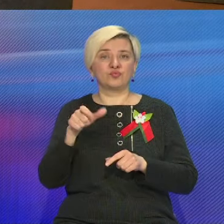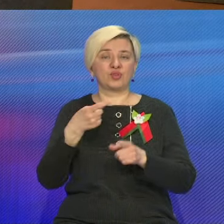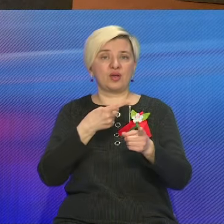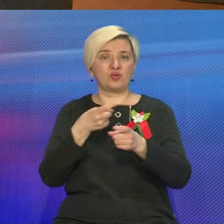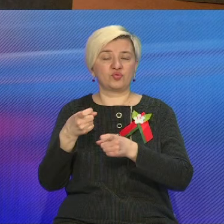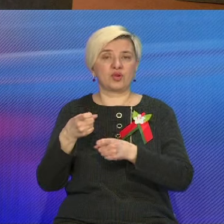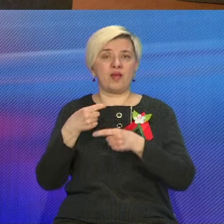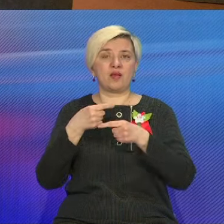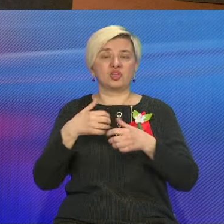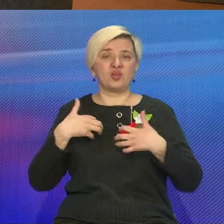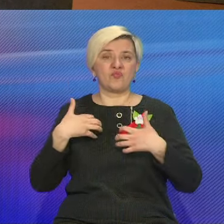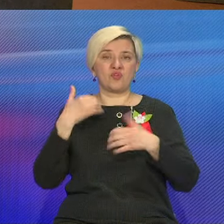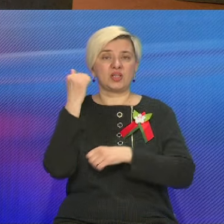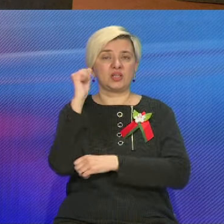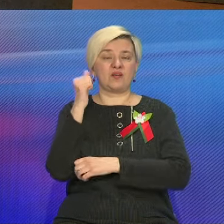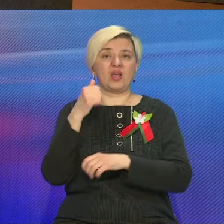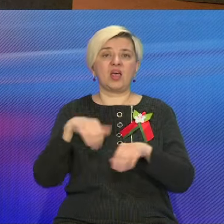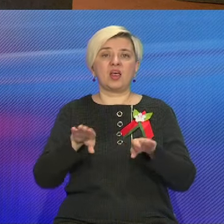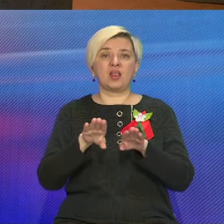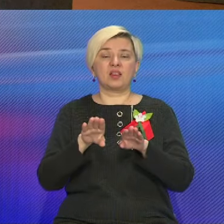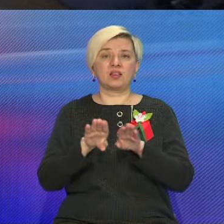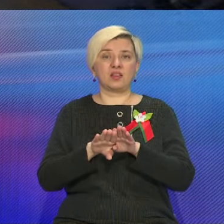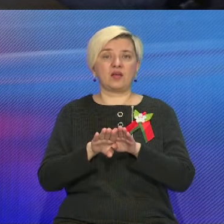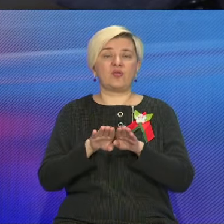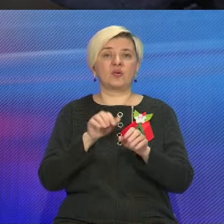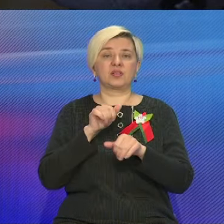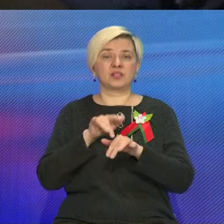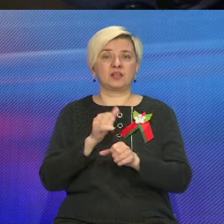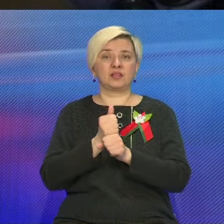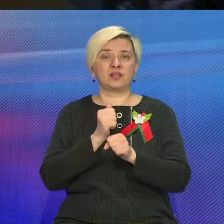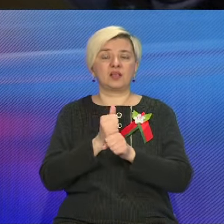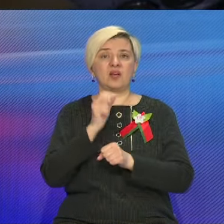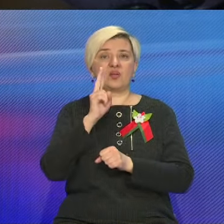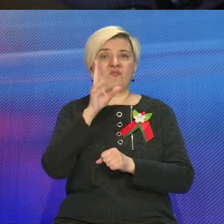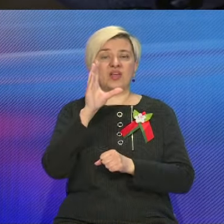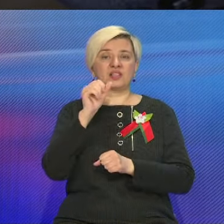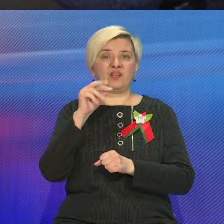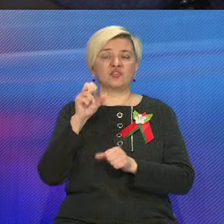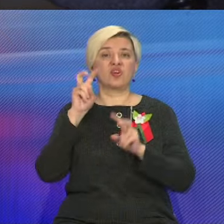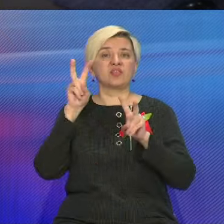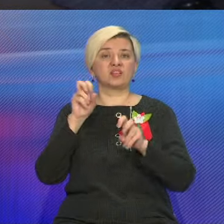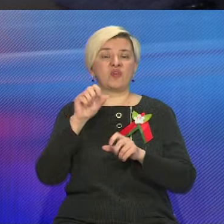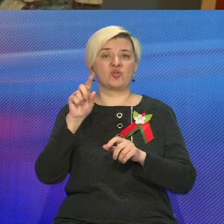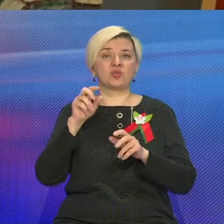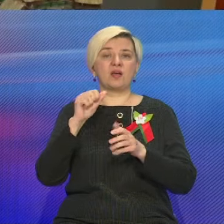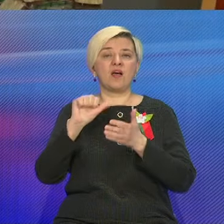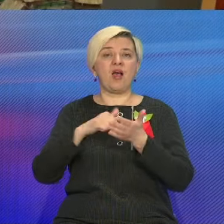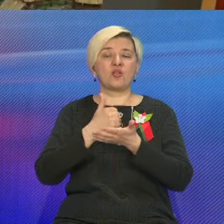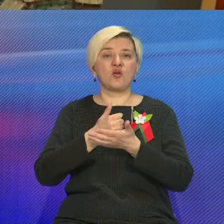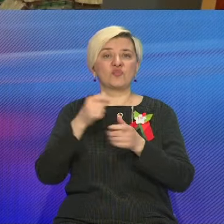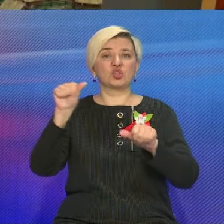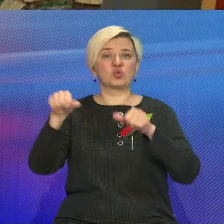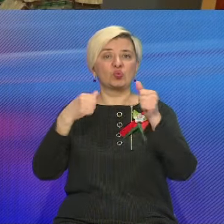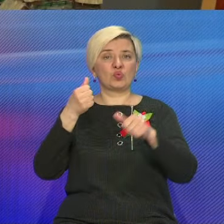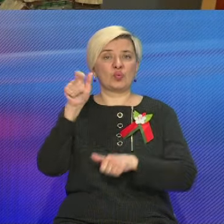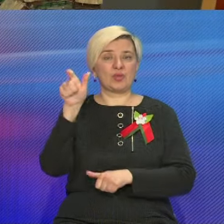Даручана такая скрупулёзная справа была Константину Васілевічу. Яго называюць галоўным скульптарам дадзенага праекта. Это довольно сложная